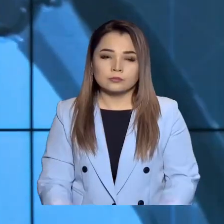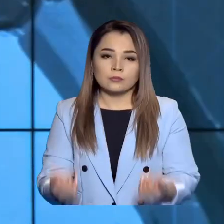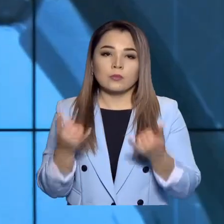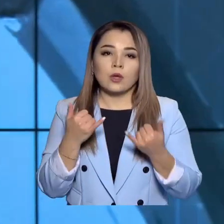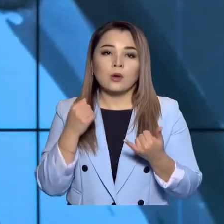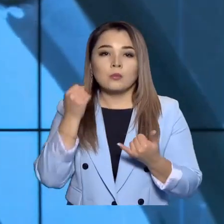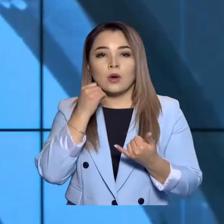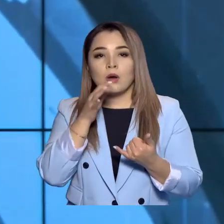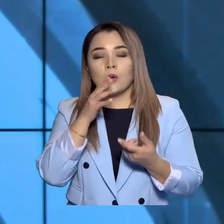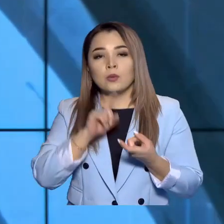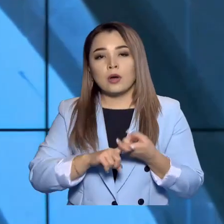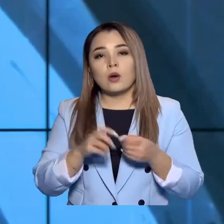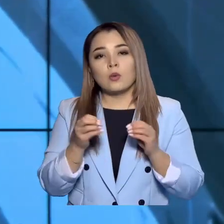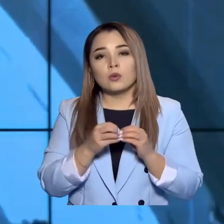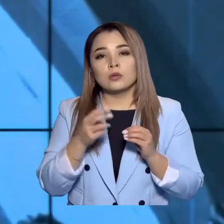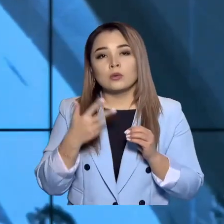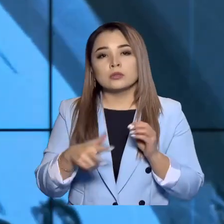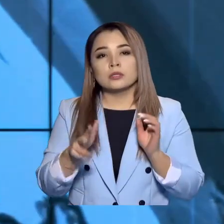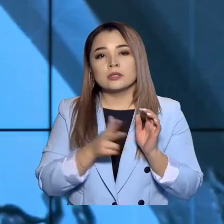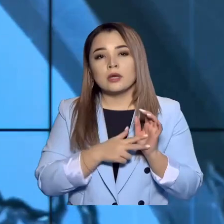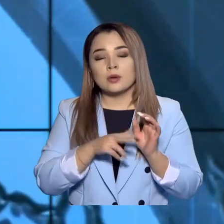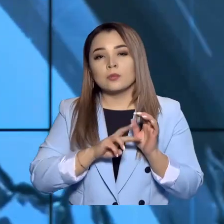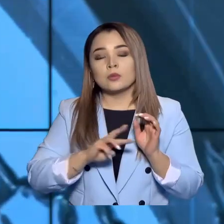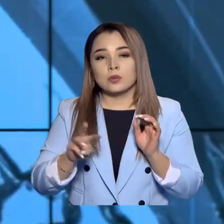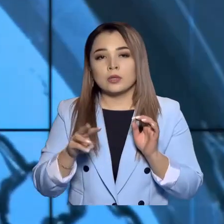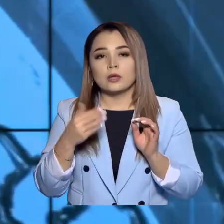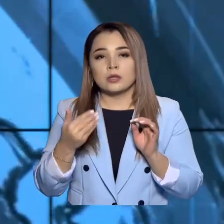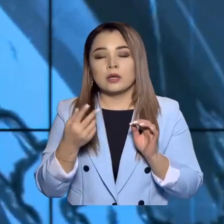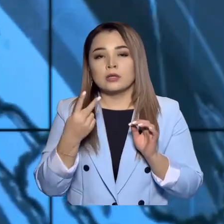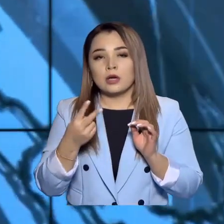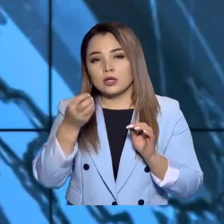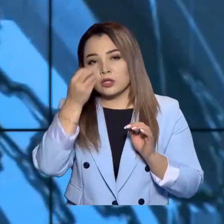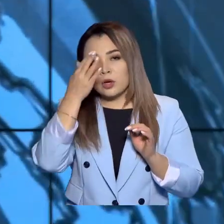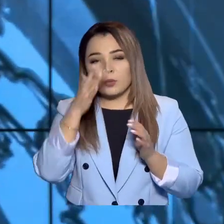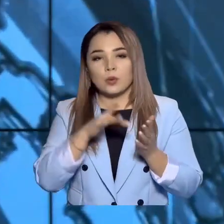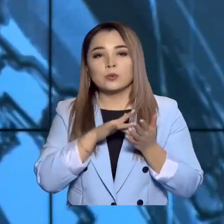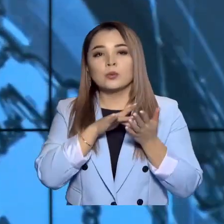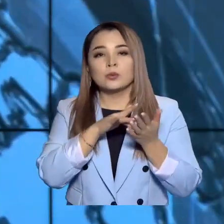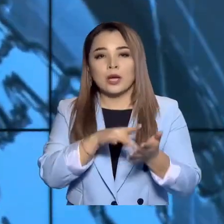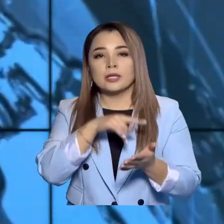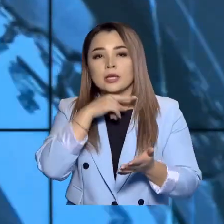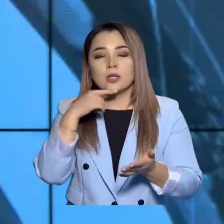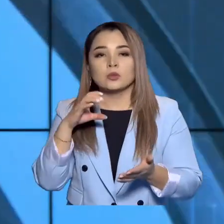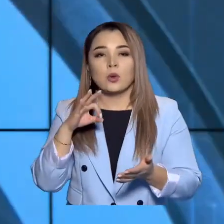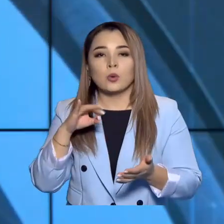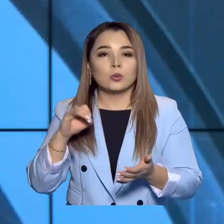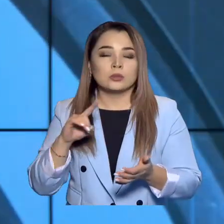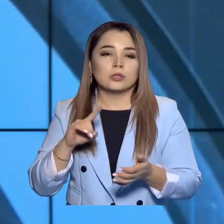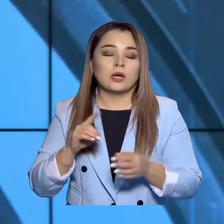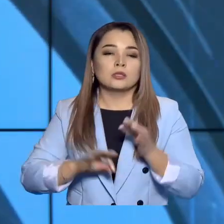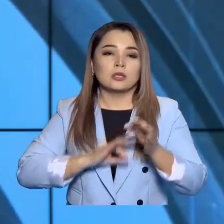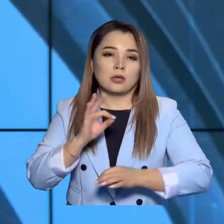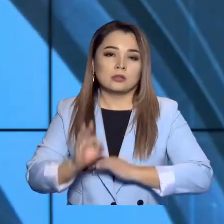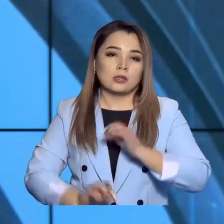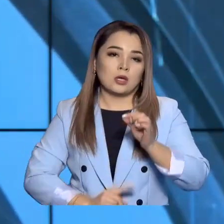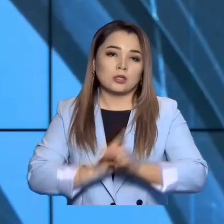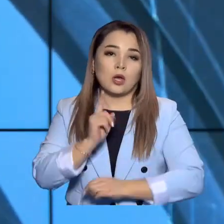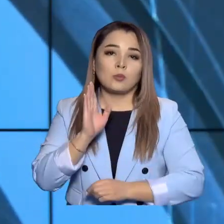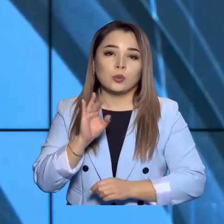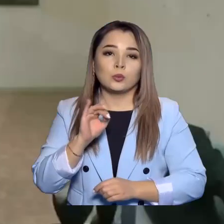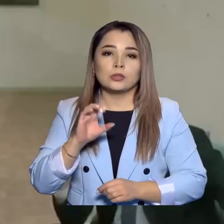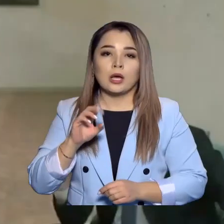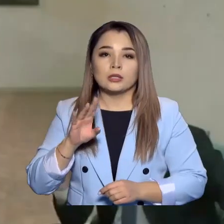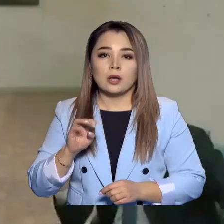Бүгін Мәскеу уақытымен сағат 10-нан 38 минут кеткенде екі жапондық турист мінген Ресейдің Союз кемесі ғарышқа ұшады. Олар